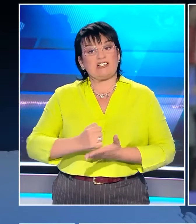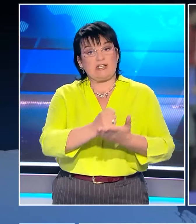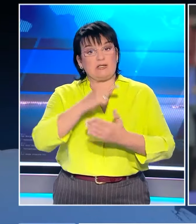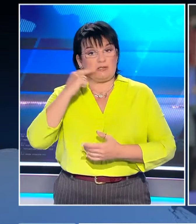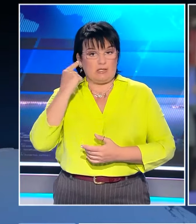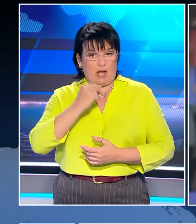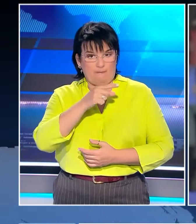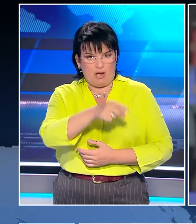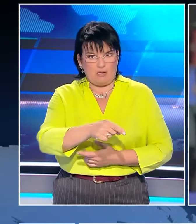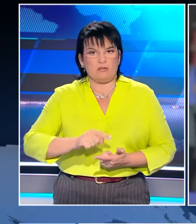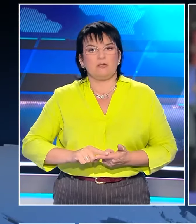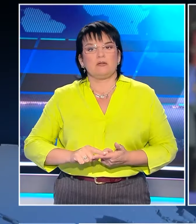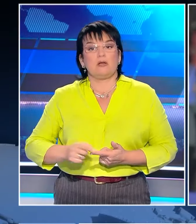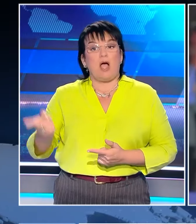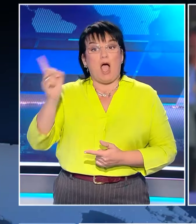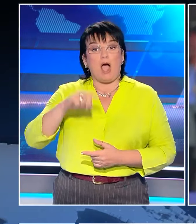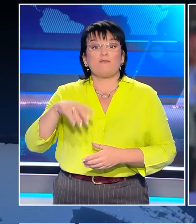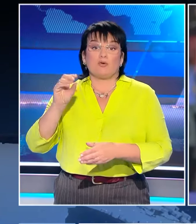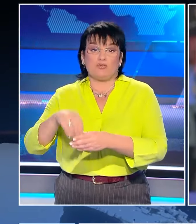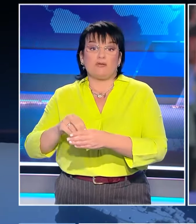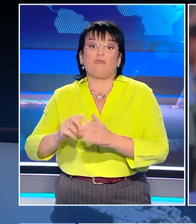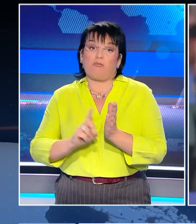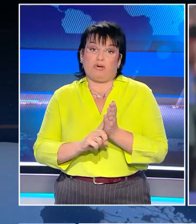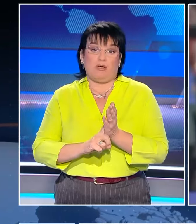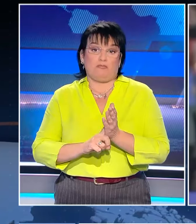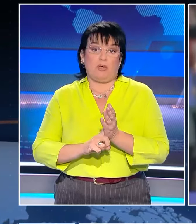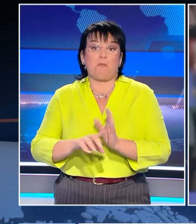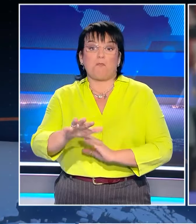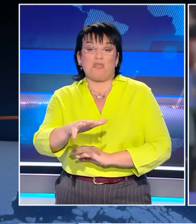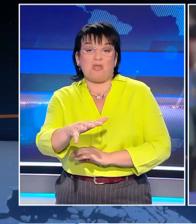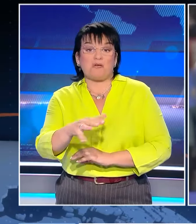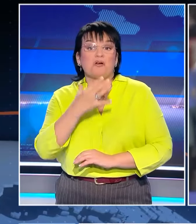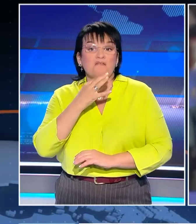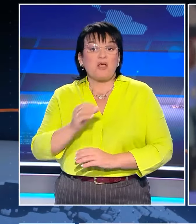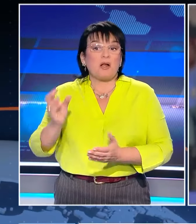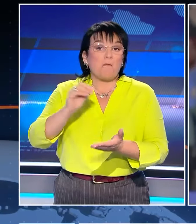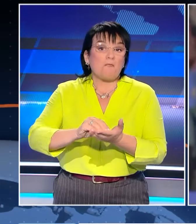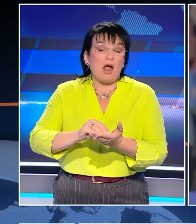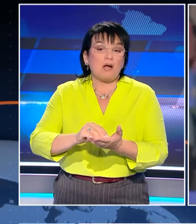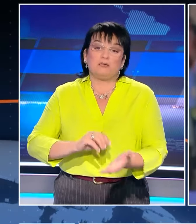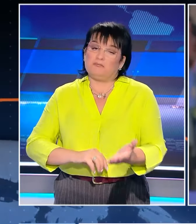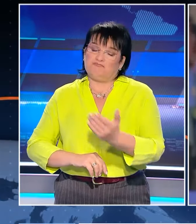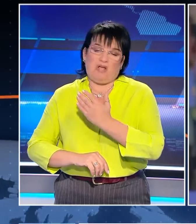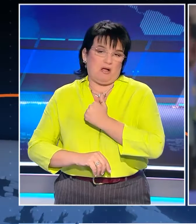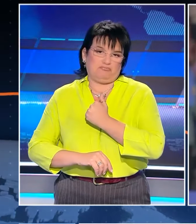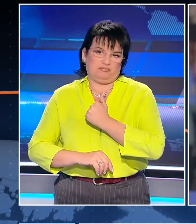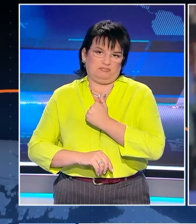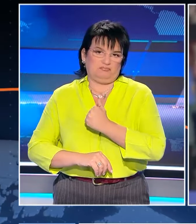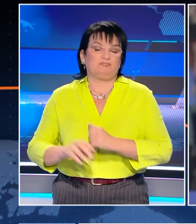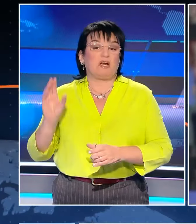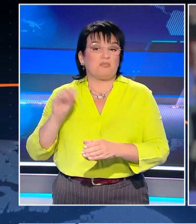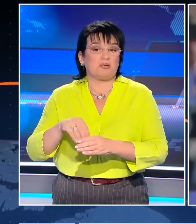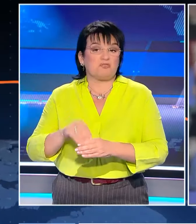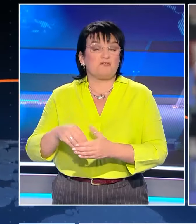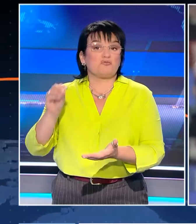tomorrow, it is entirely possible that we will not have the opportunity to ever cast